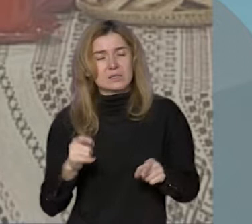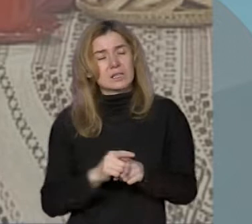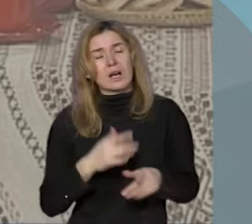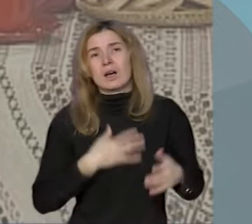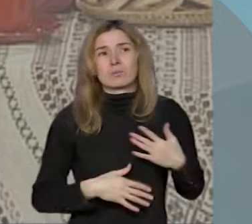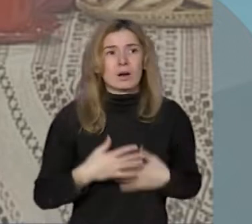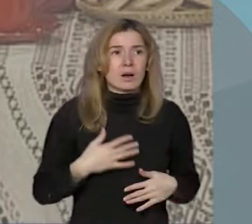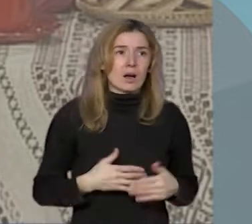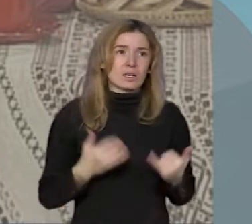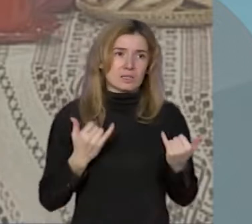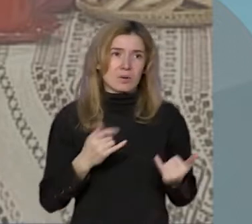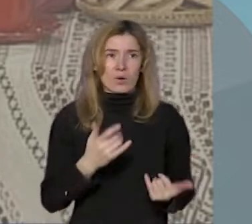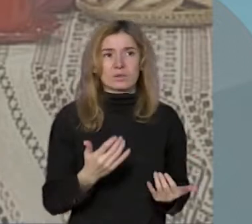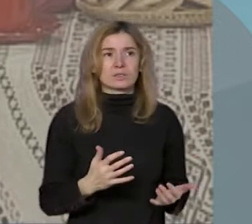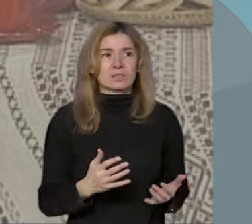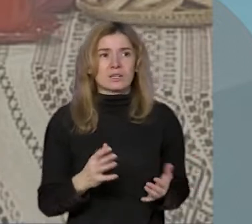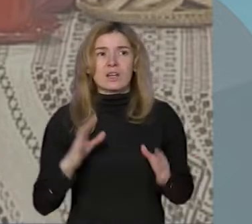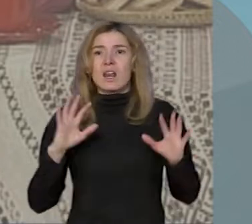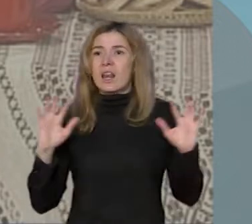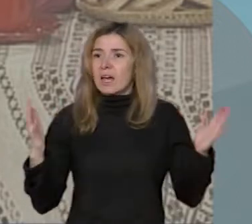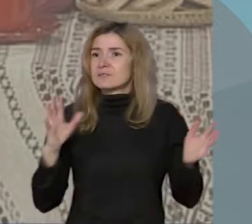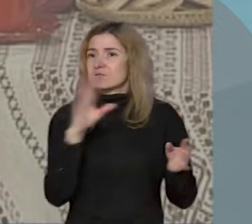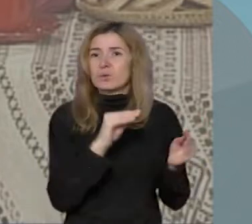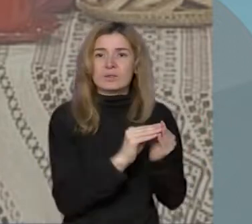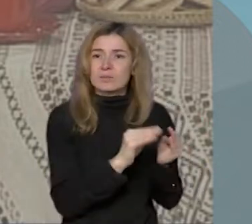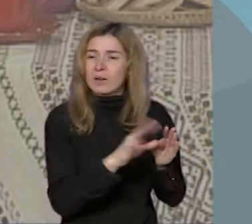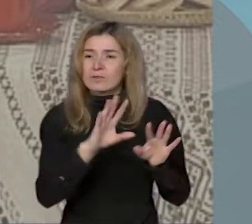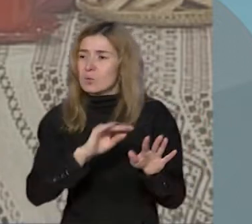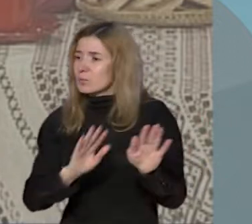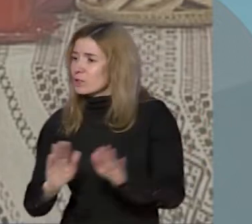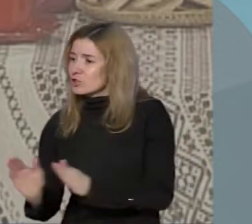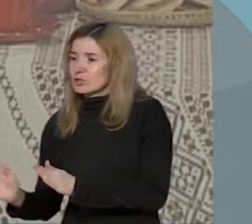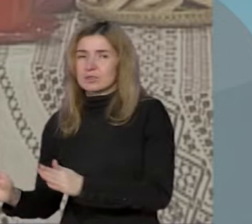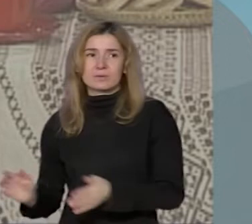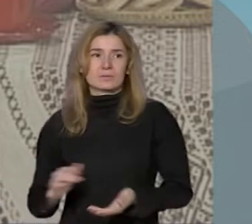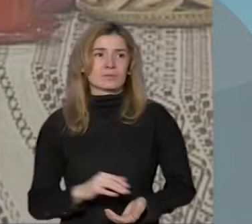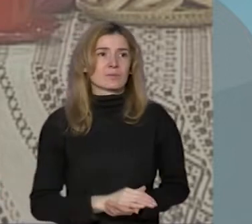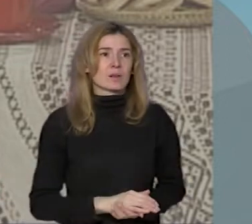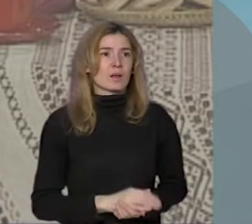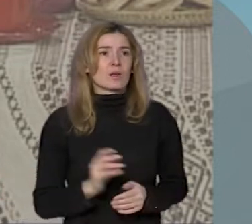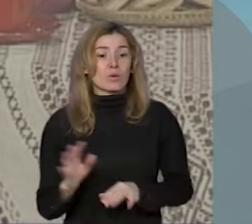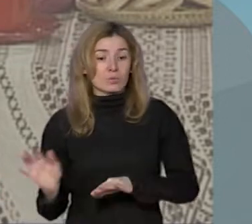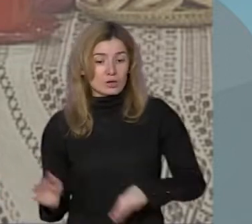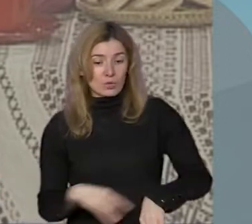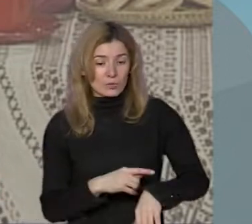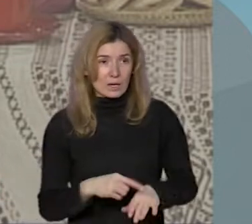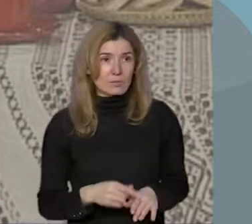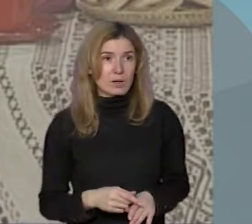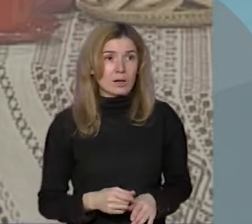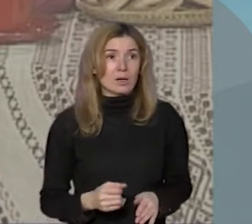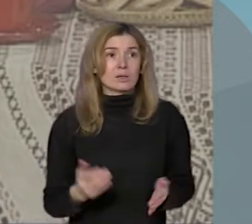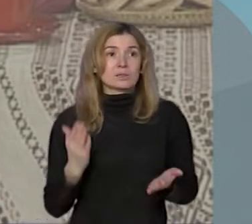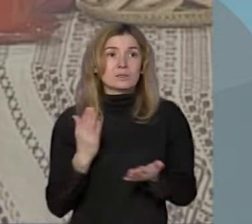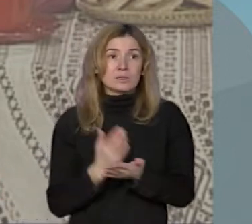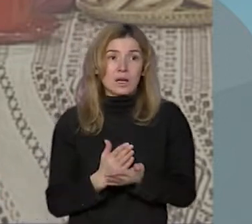обрадовался. Все теперь в лесу в целости и сохранности. Все на своем месте лежит. Но вот прошло время,